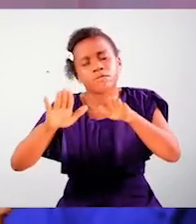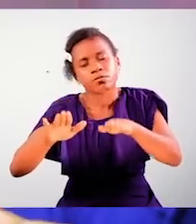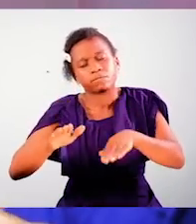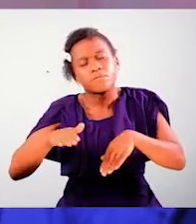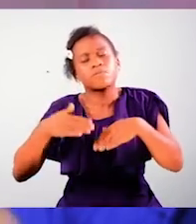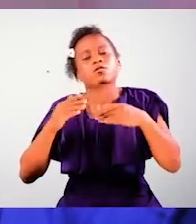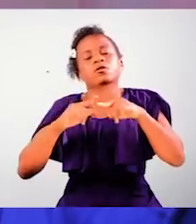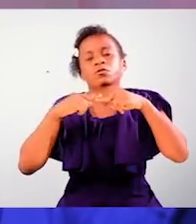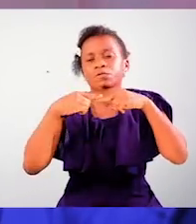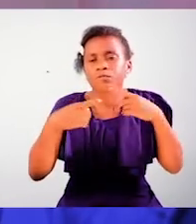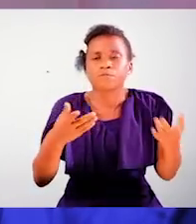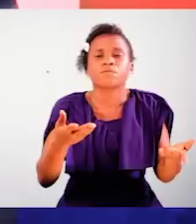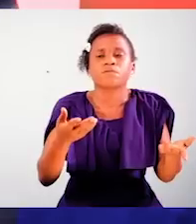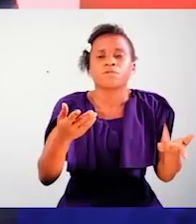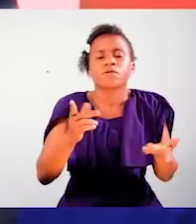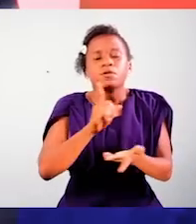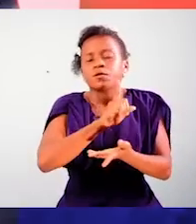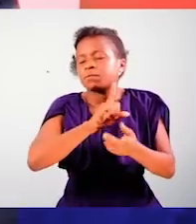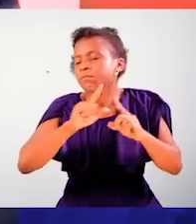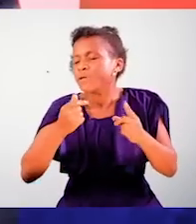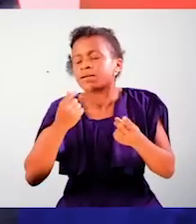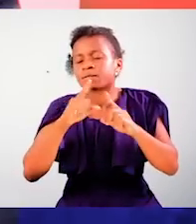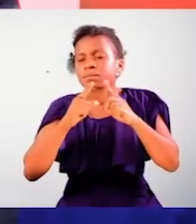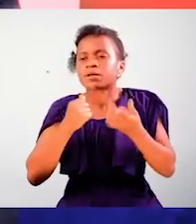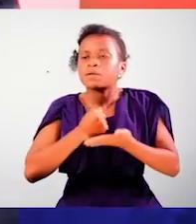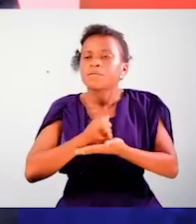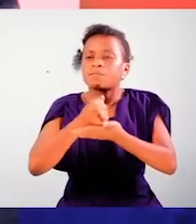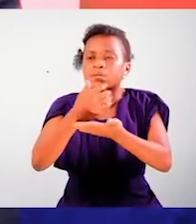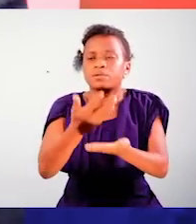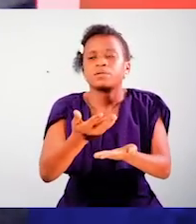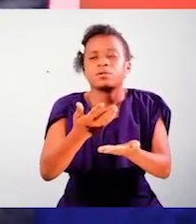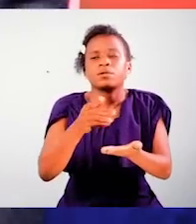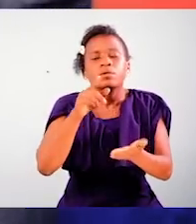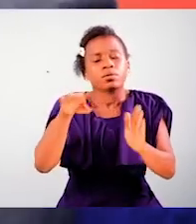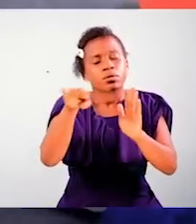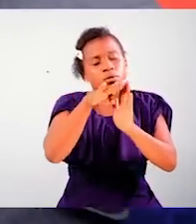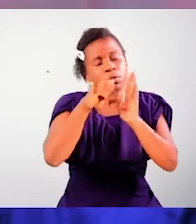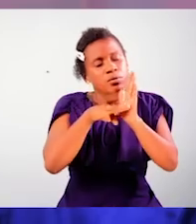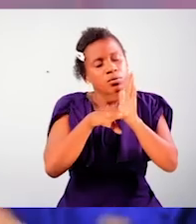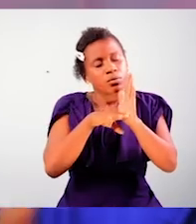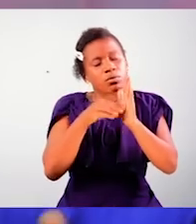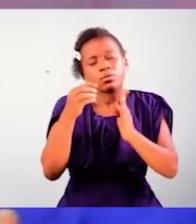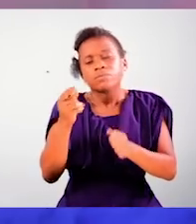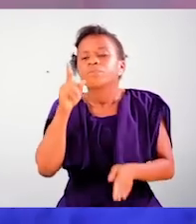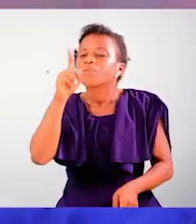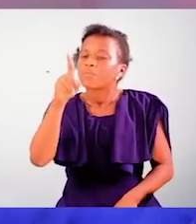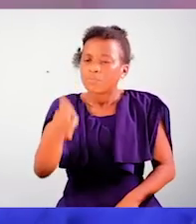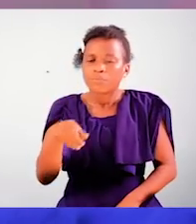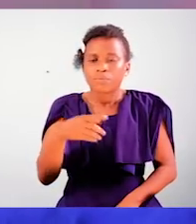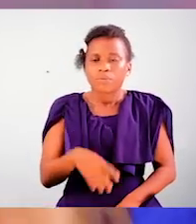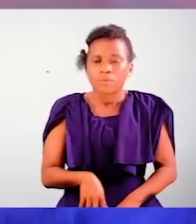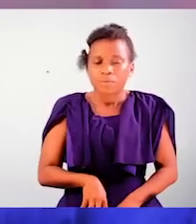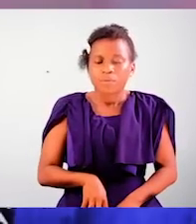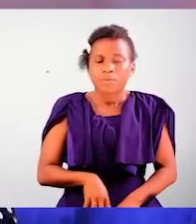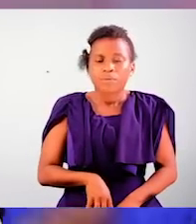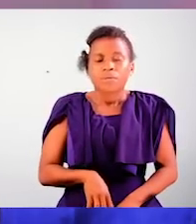kwa vipi? Bila budget. Lazima pawe na utaratibu. Ndio bunge linakaa kuja kuweka utaratibu wa fedha. Sio unajipangia wewe na unaamka nyumbani